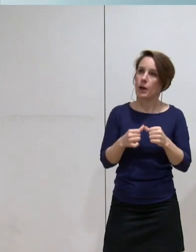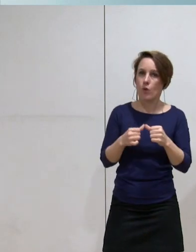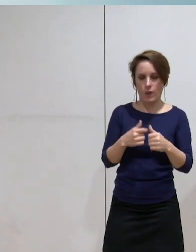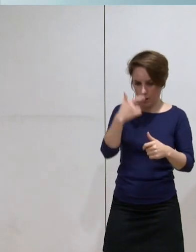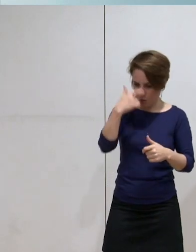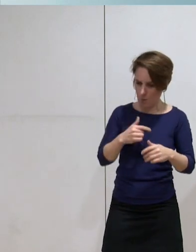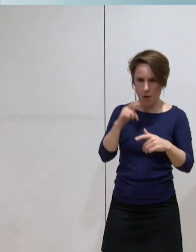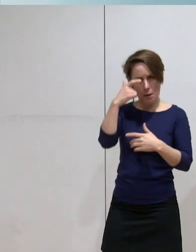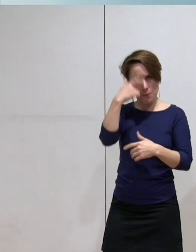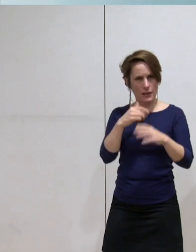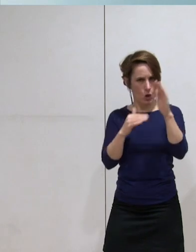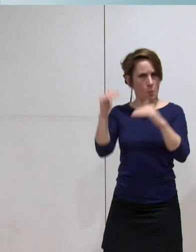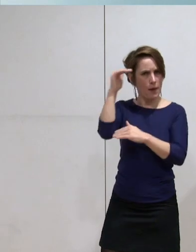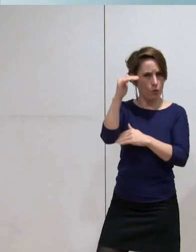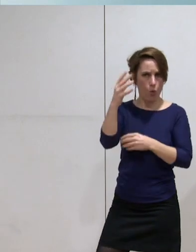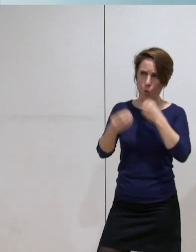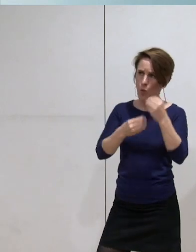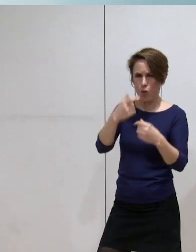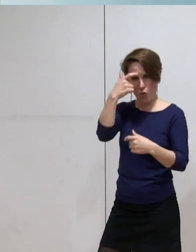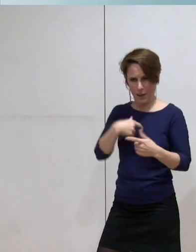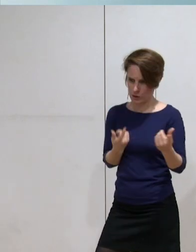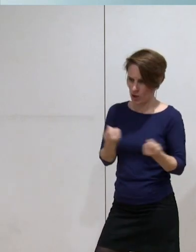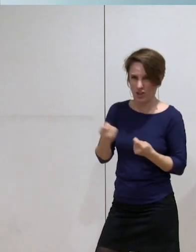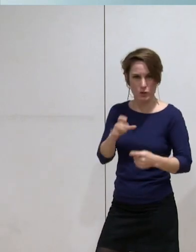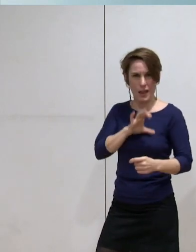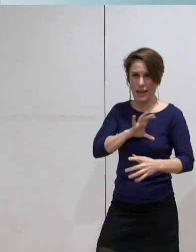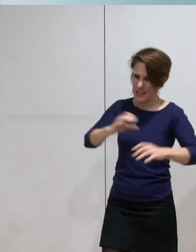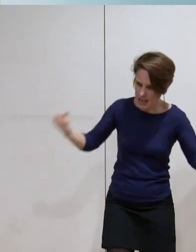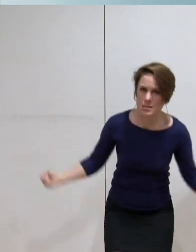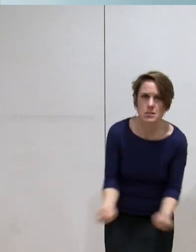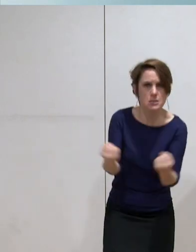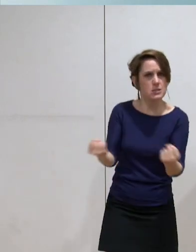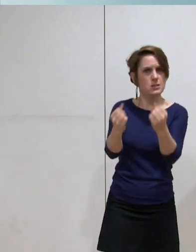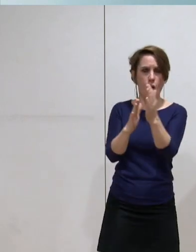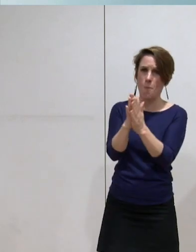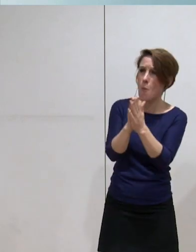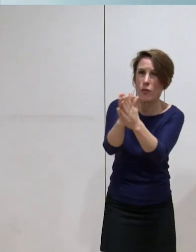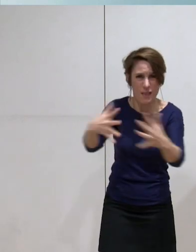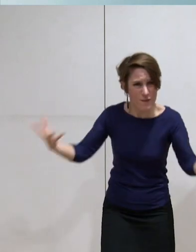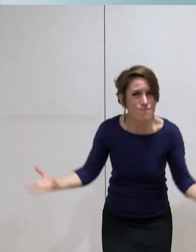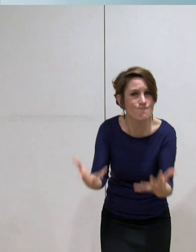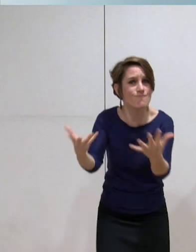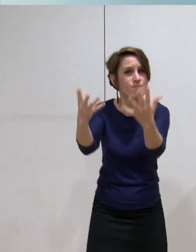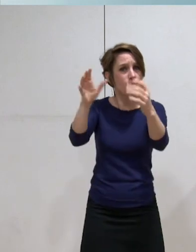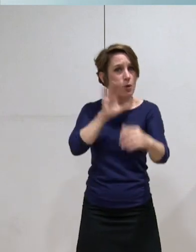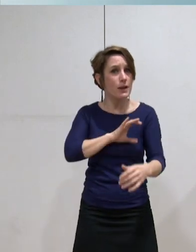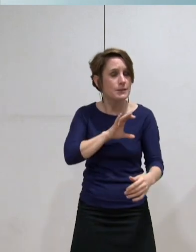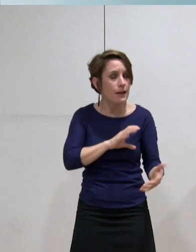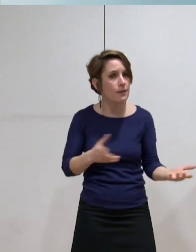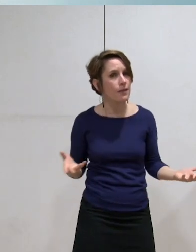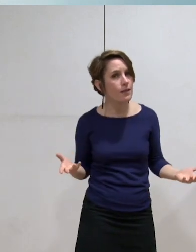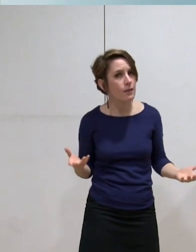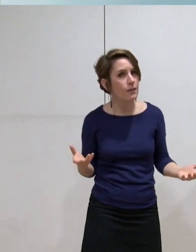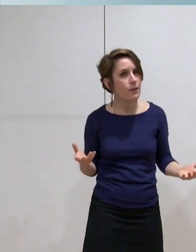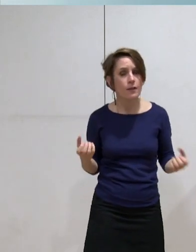re recherchera tout d'abord à relancer la machine d'ailleurs c'est un Lake motif qu'on entend souvent du côté